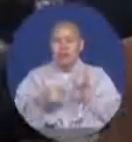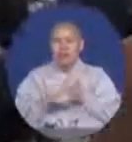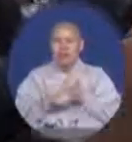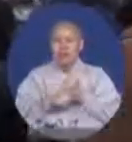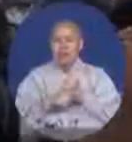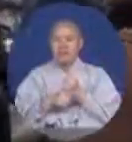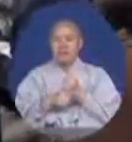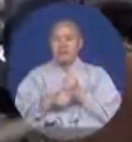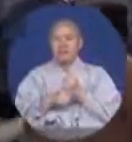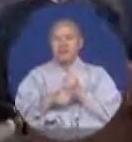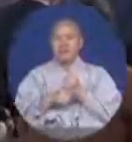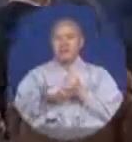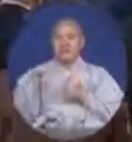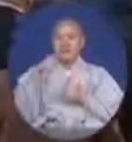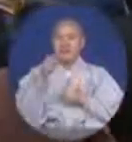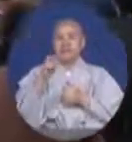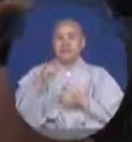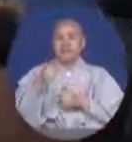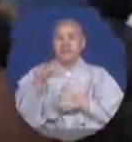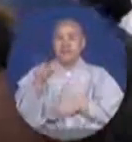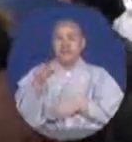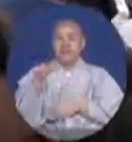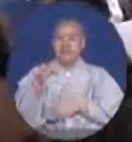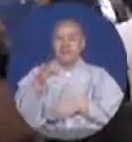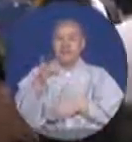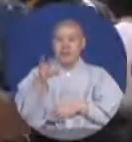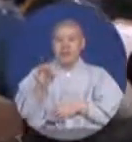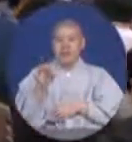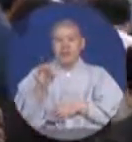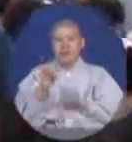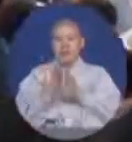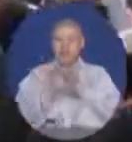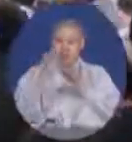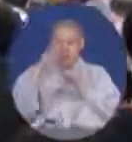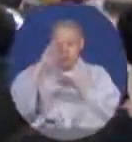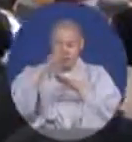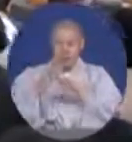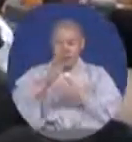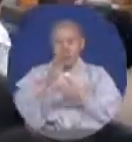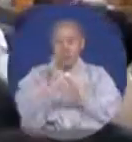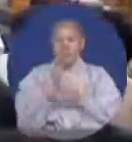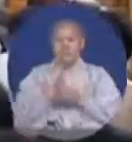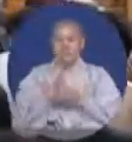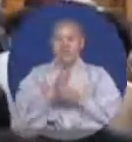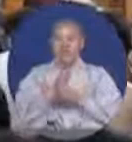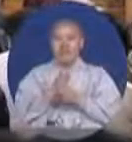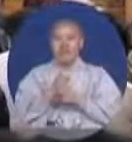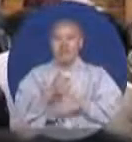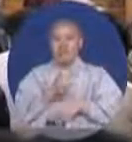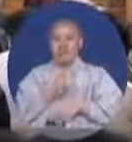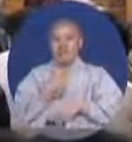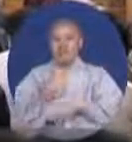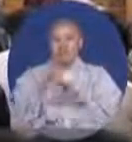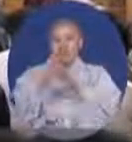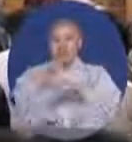그리고 금강경 우의적정분 제29에는 그 참 대단한